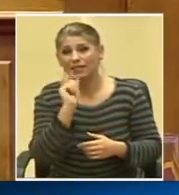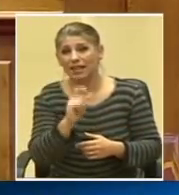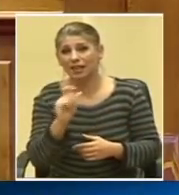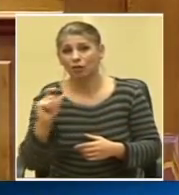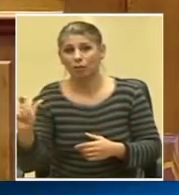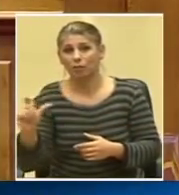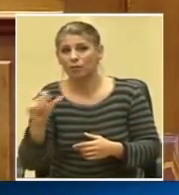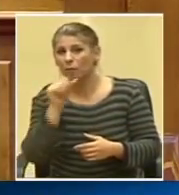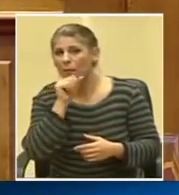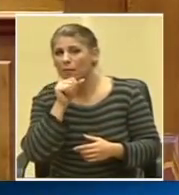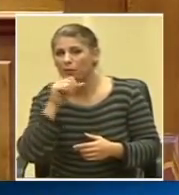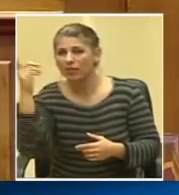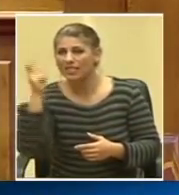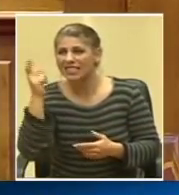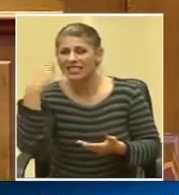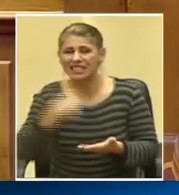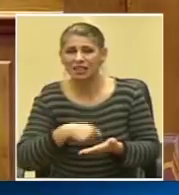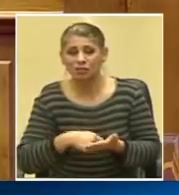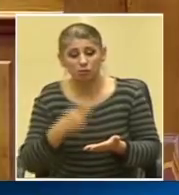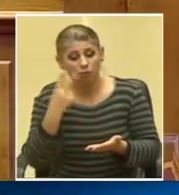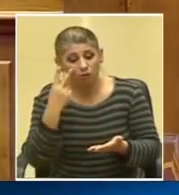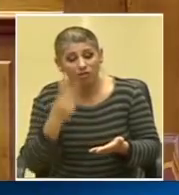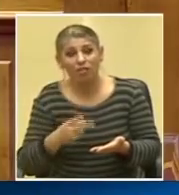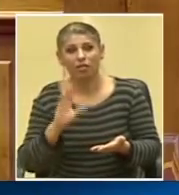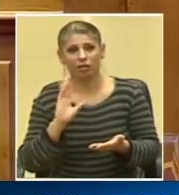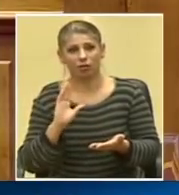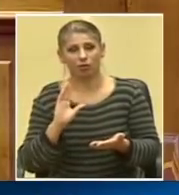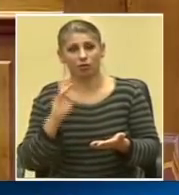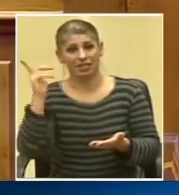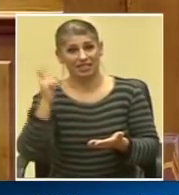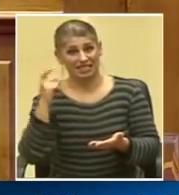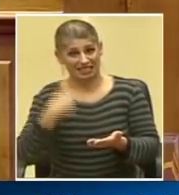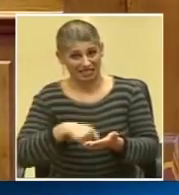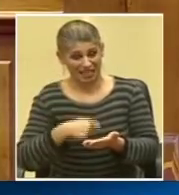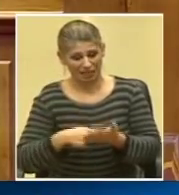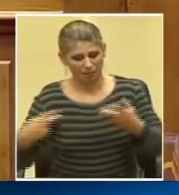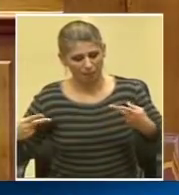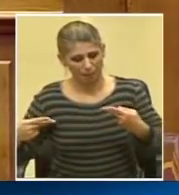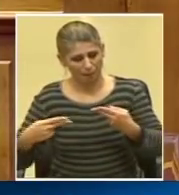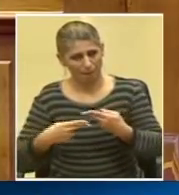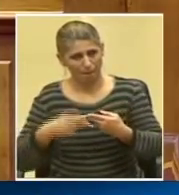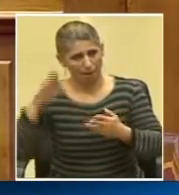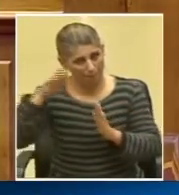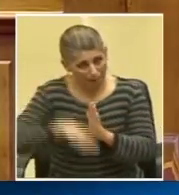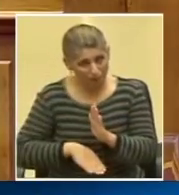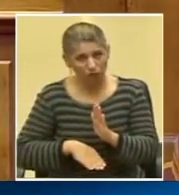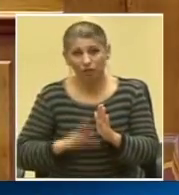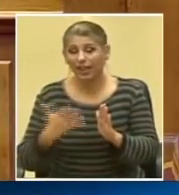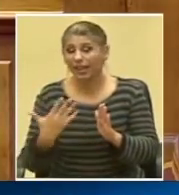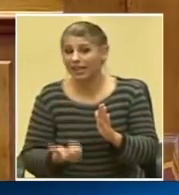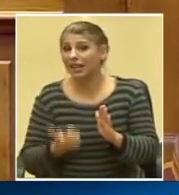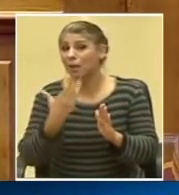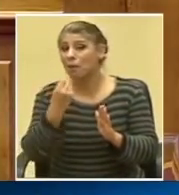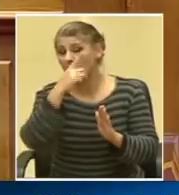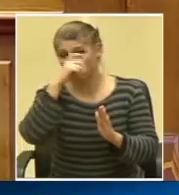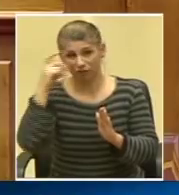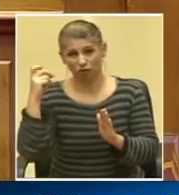οι οποίοι δεν θα δουν τις συντάξεις τους να περικόπτονται, είναι πολύ δύσκολο να